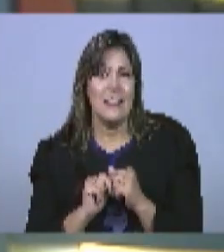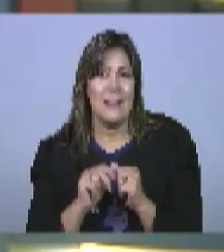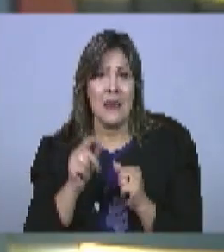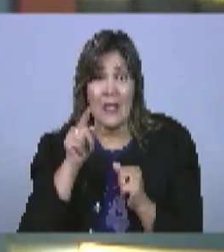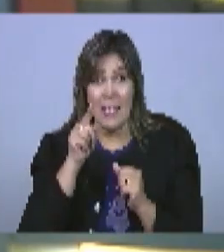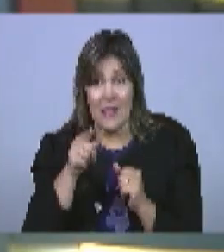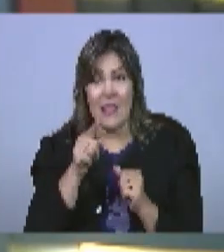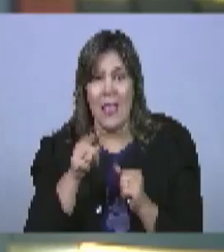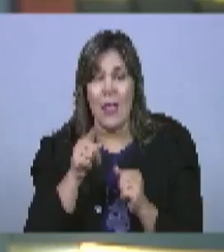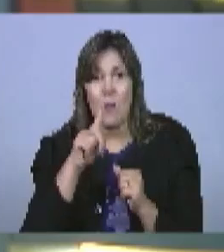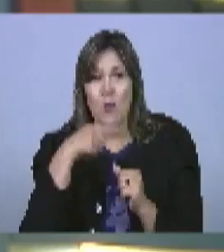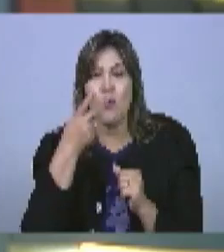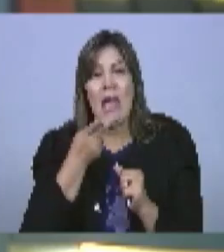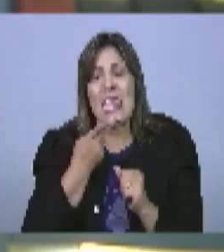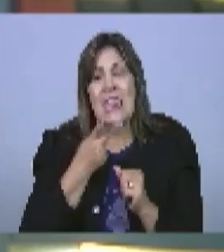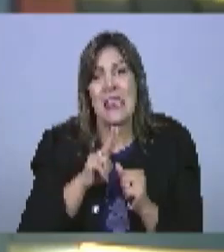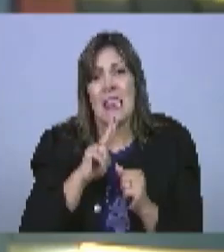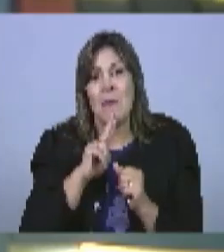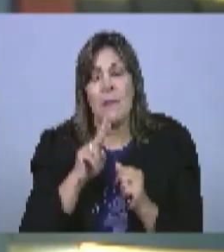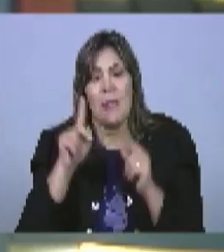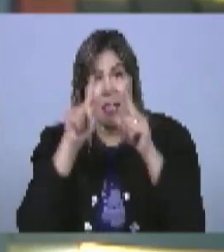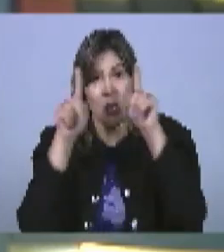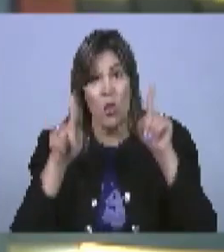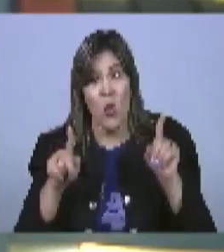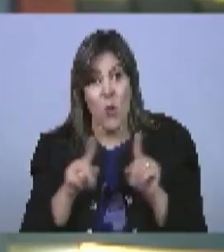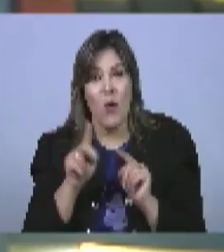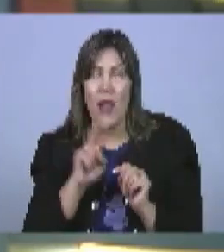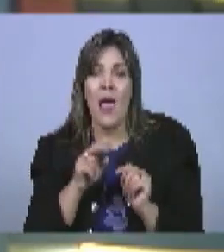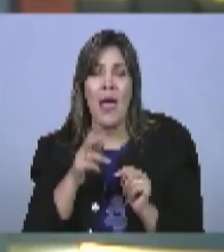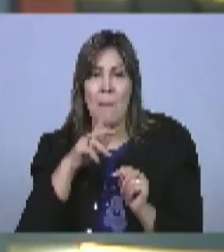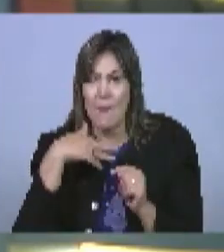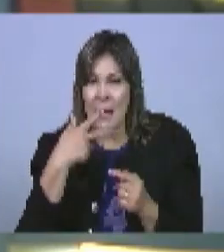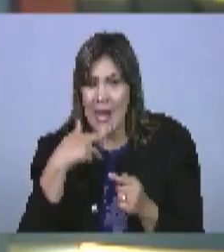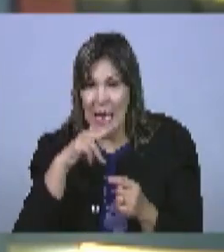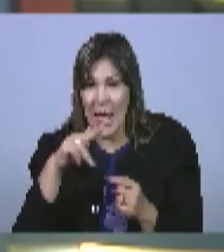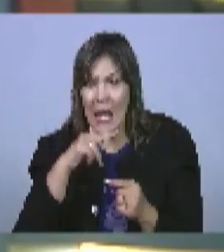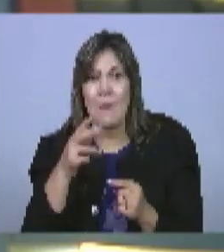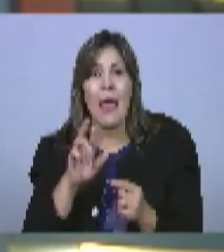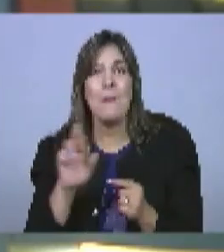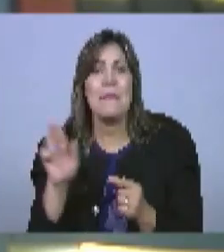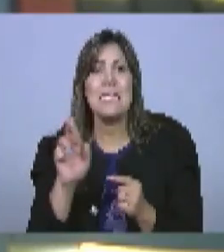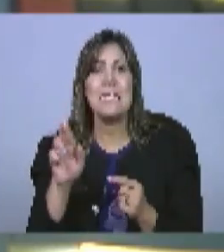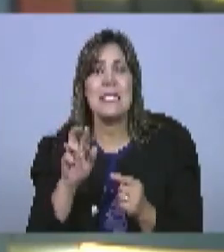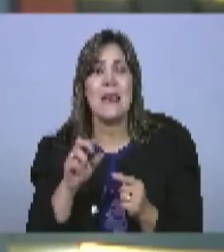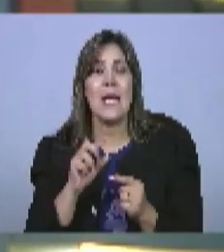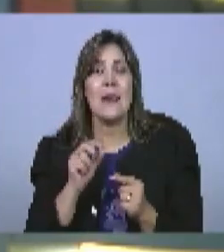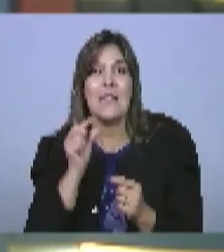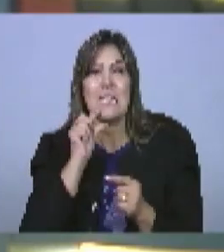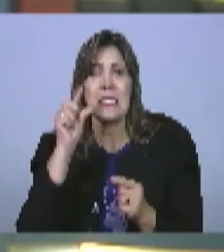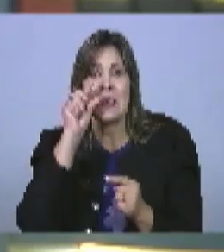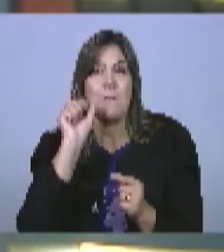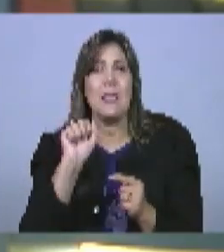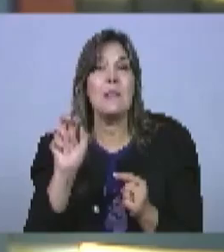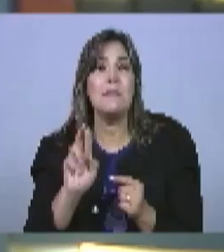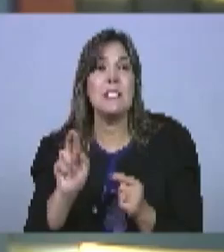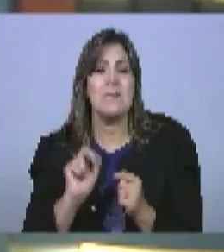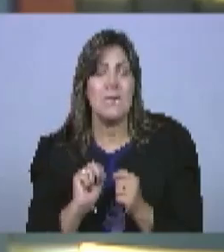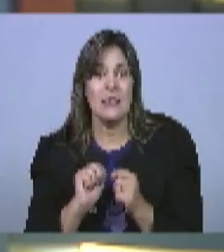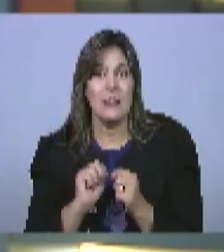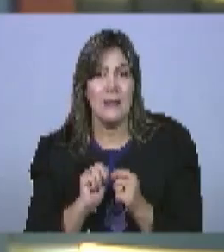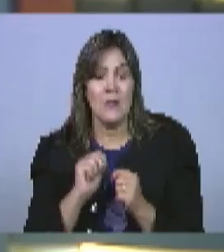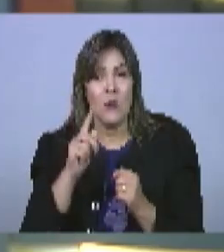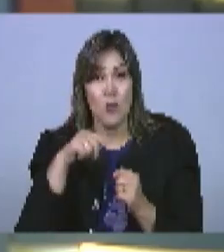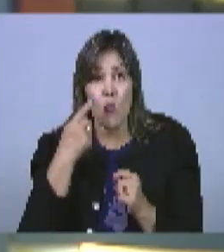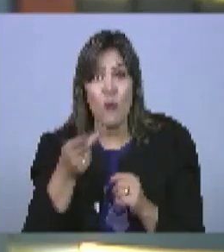ان احنا نتكلم على لوحه ونترك العقيده ومن التدليس ايضا ان